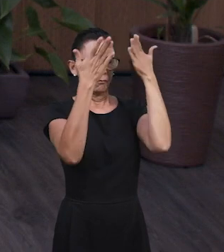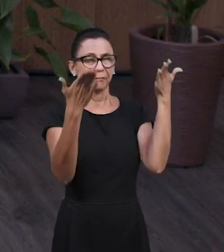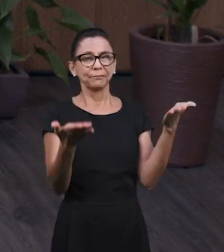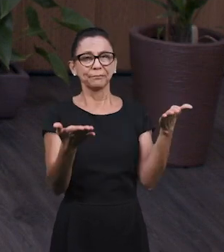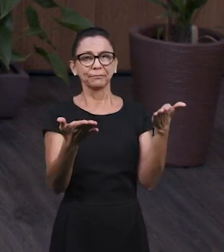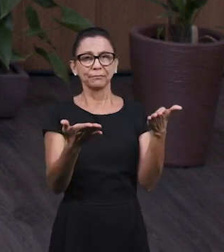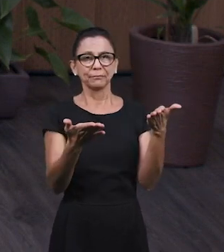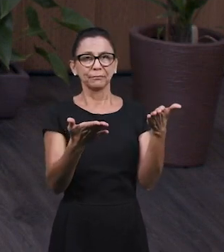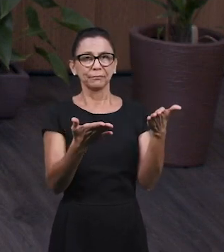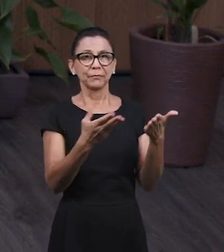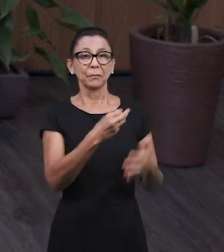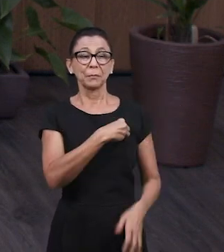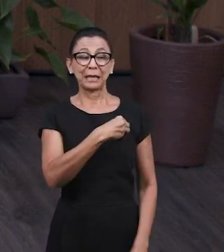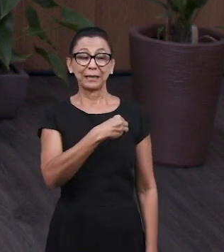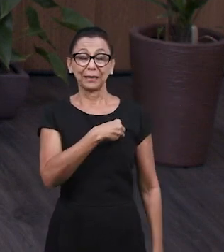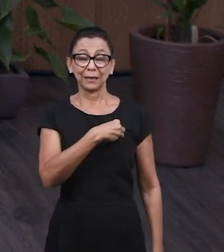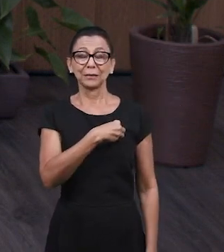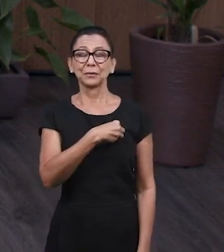Et encore,